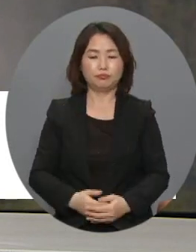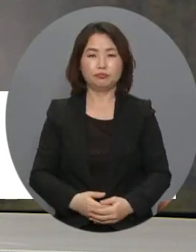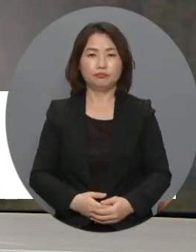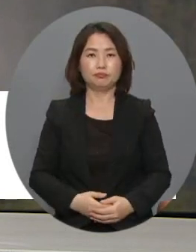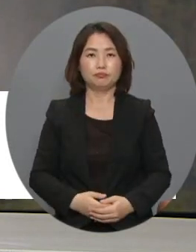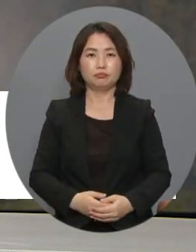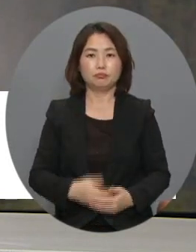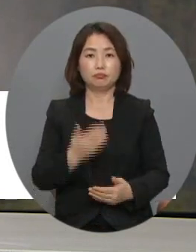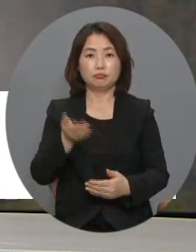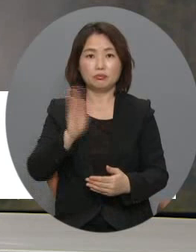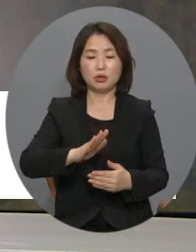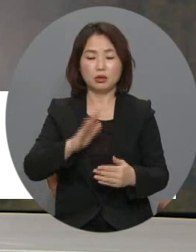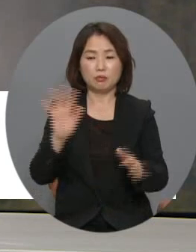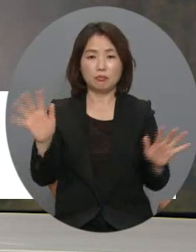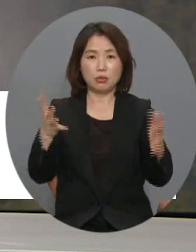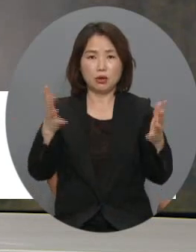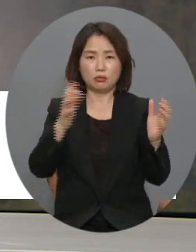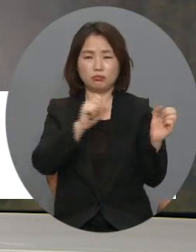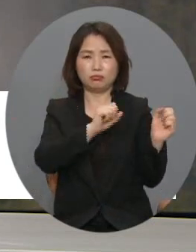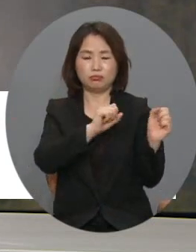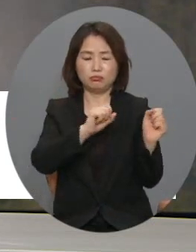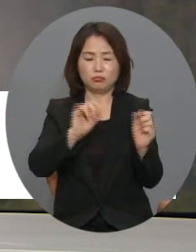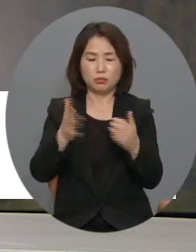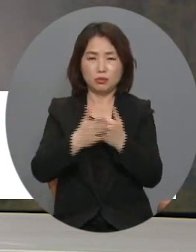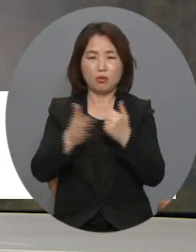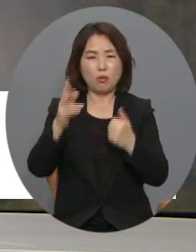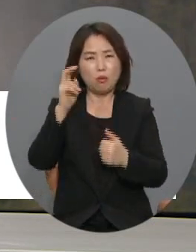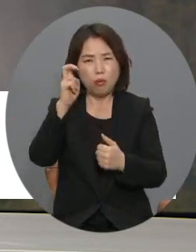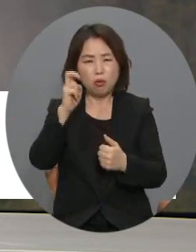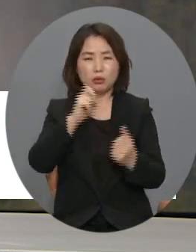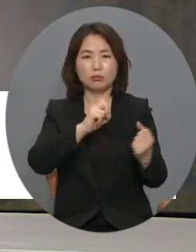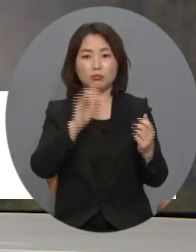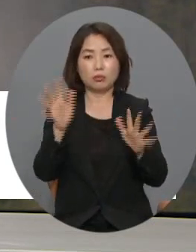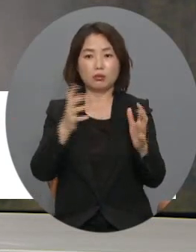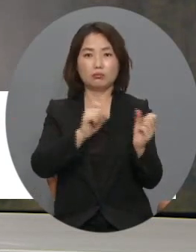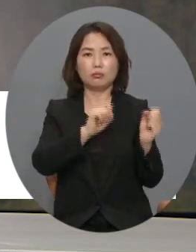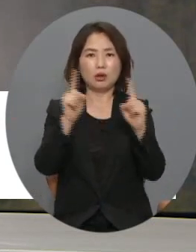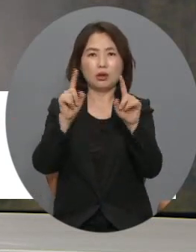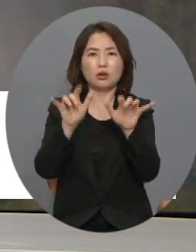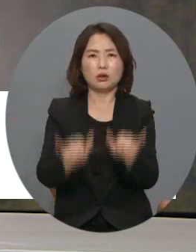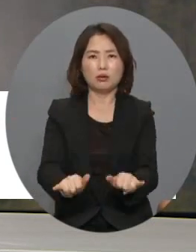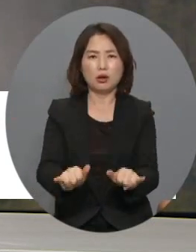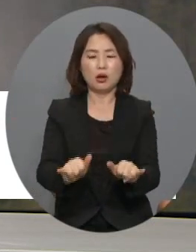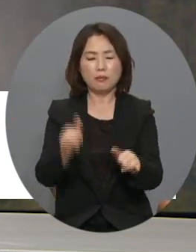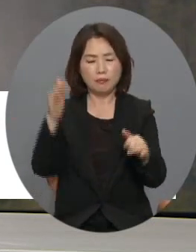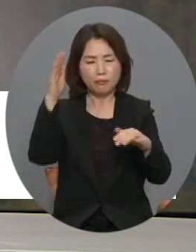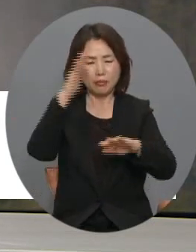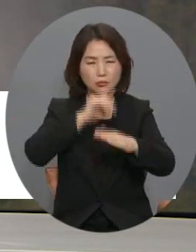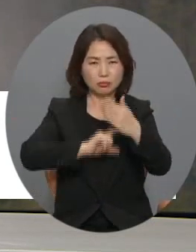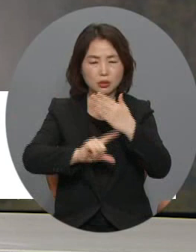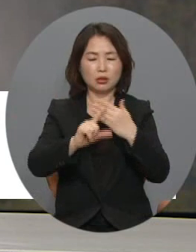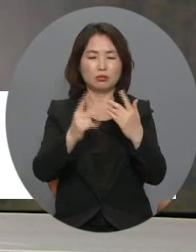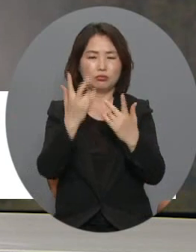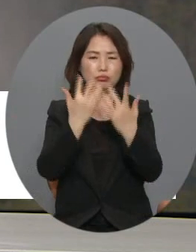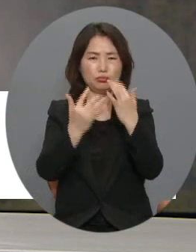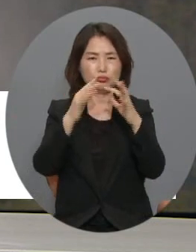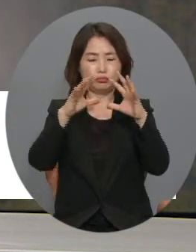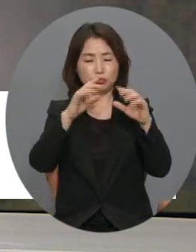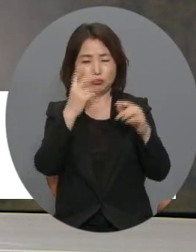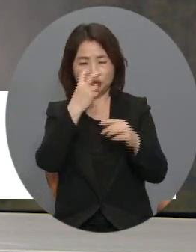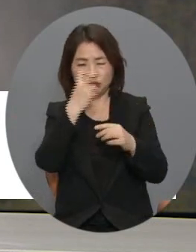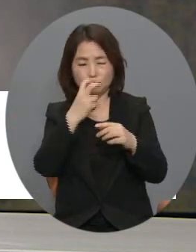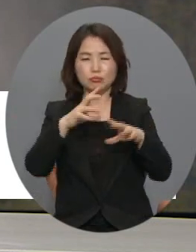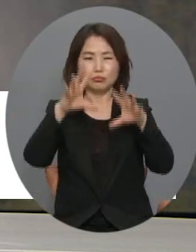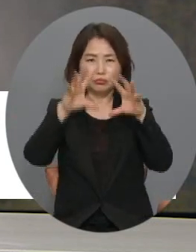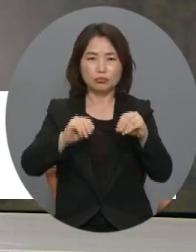잡혔습니다. 하지만 강한 바람이 계속 불면서 혹시나 모를 재발화에 대비해서 밤에도 뒷불 정리 작업을